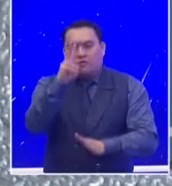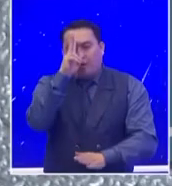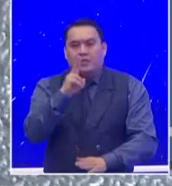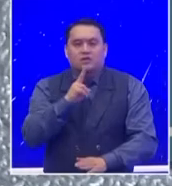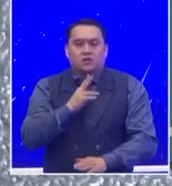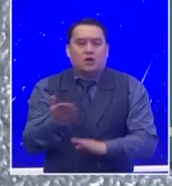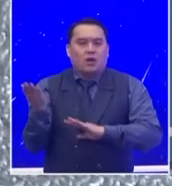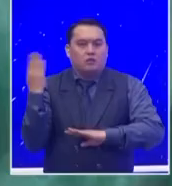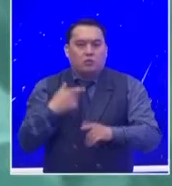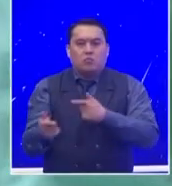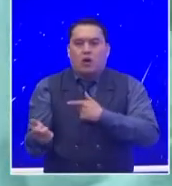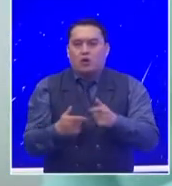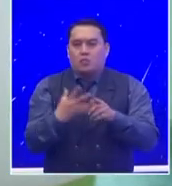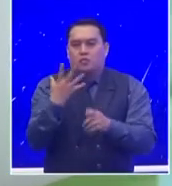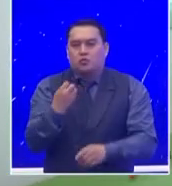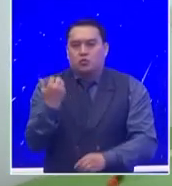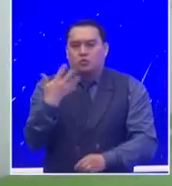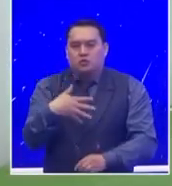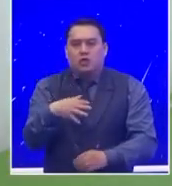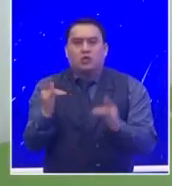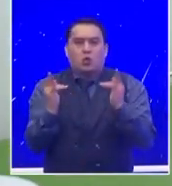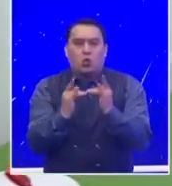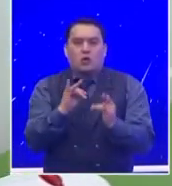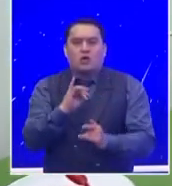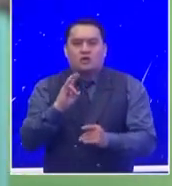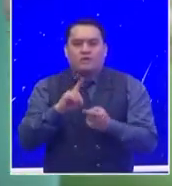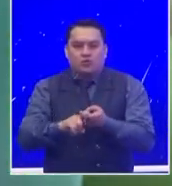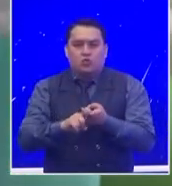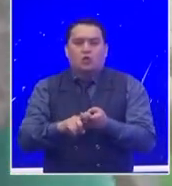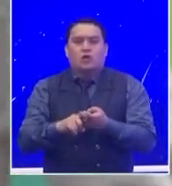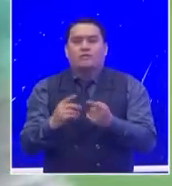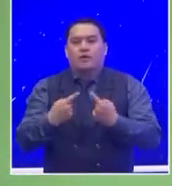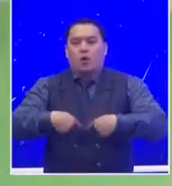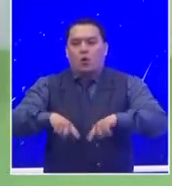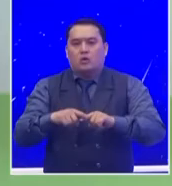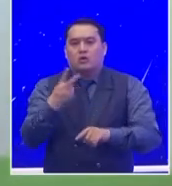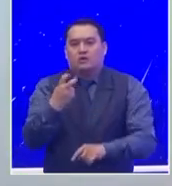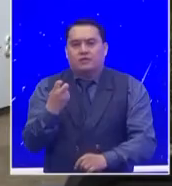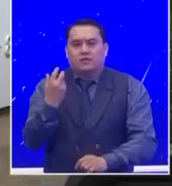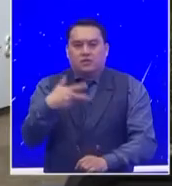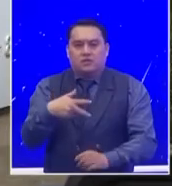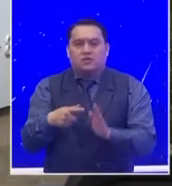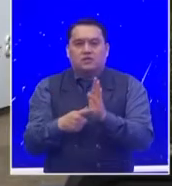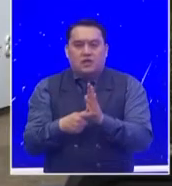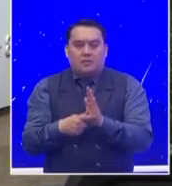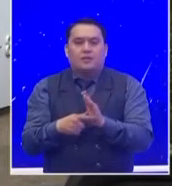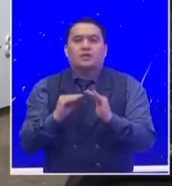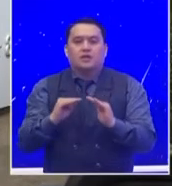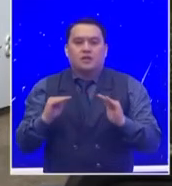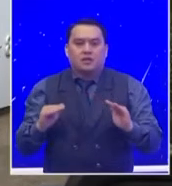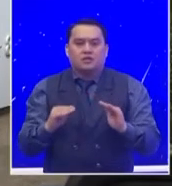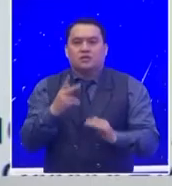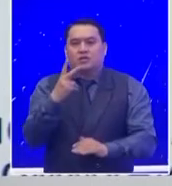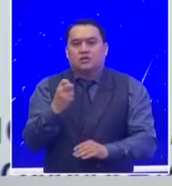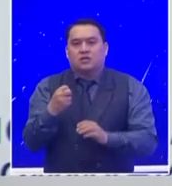назад. Подготовлены уже 550 коек в инфекционных больницах и отделениях. Из них 237 детских и 313